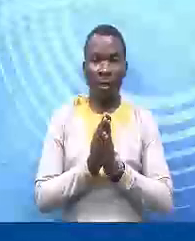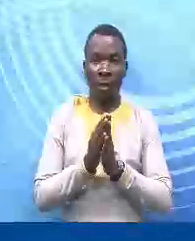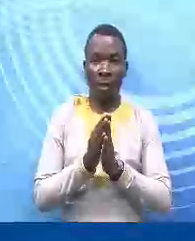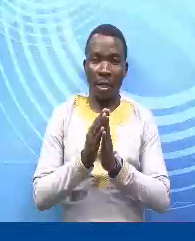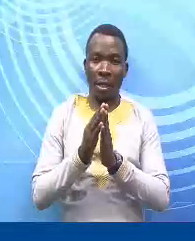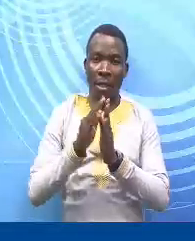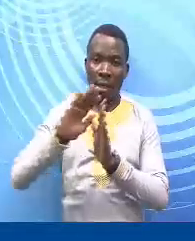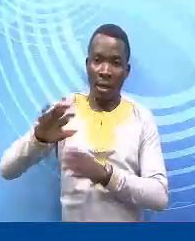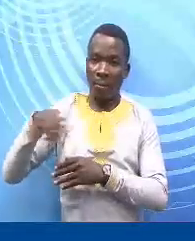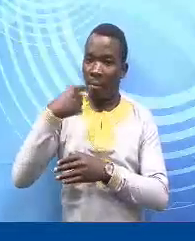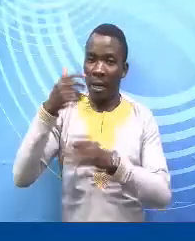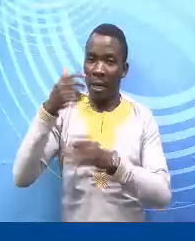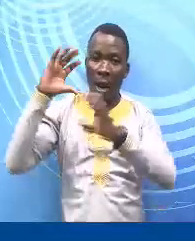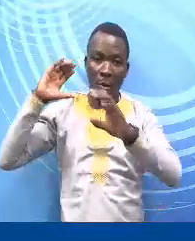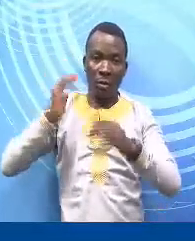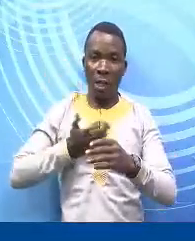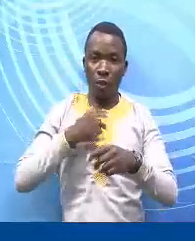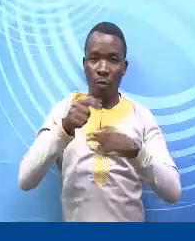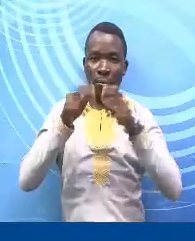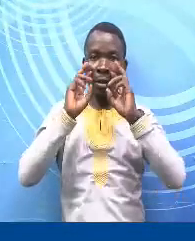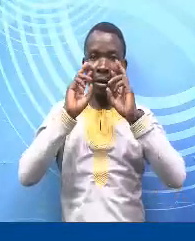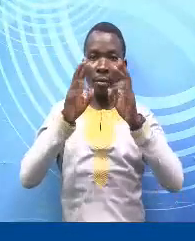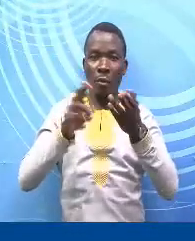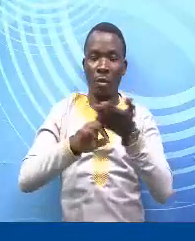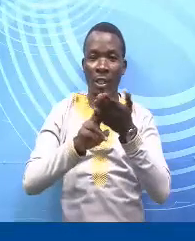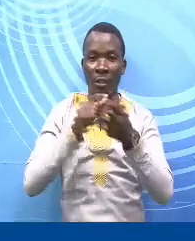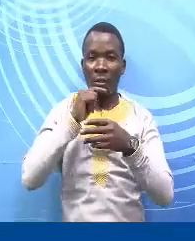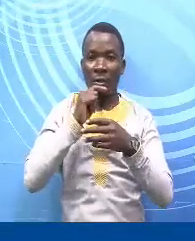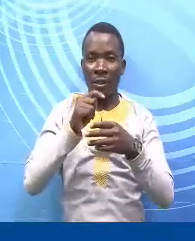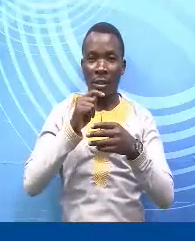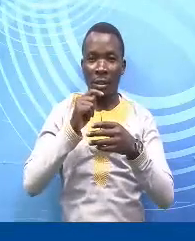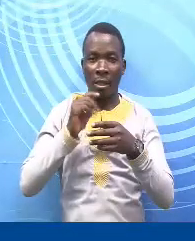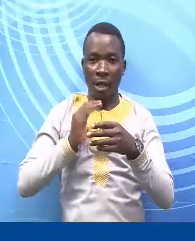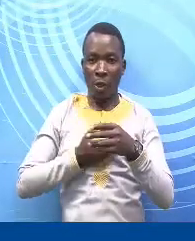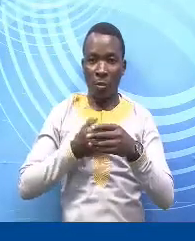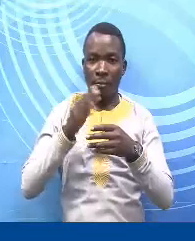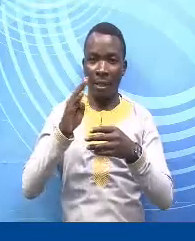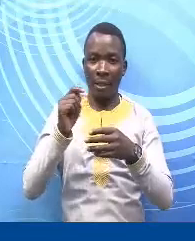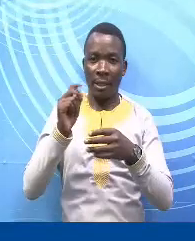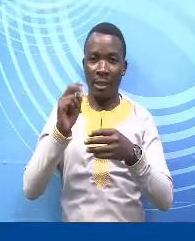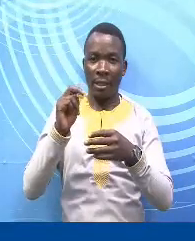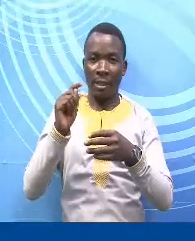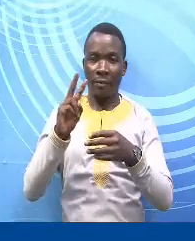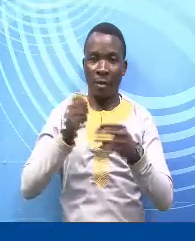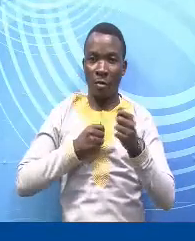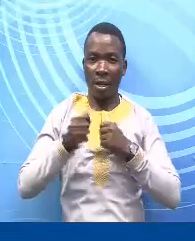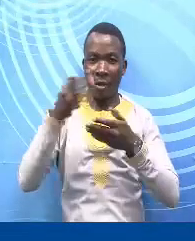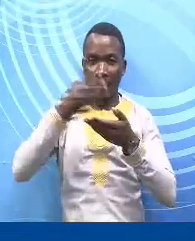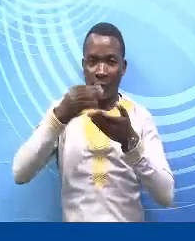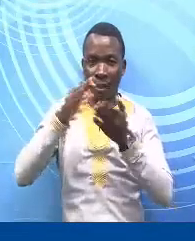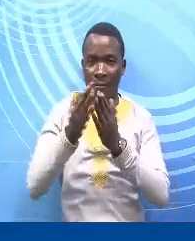Reka mbabwire yuko amakuru yacu n'ubundi muri kwikurikirana munyuze no ku mbuga nkoranyambaga zacu ni BTN TV Rwanda Facebook ndetse no kuri